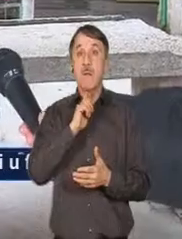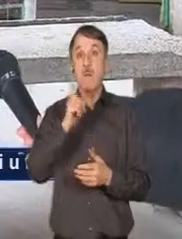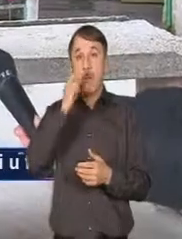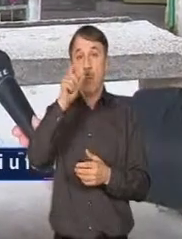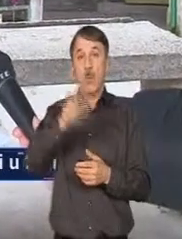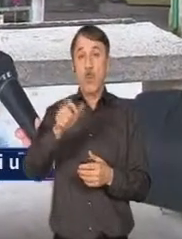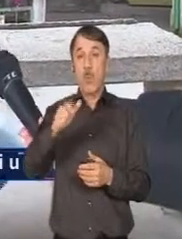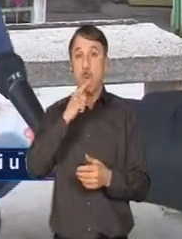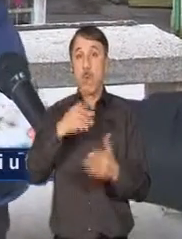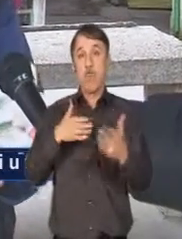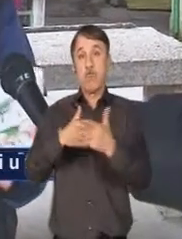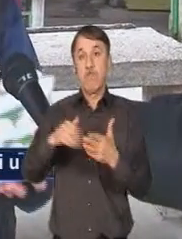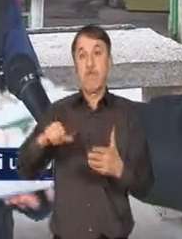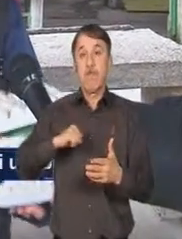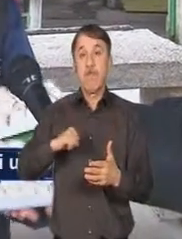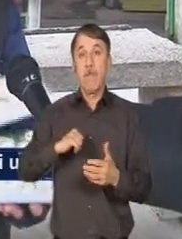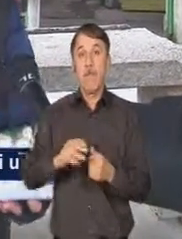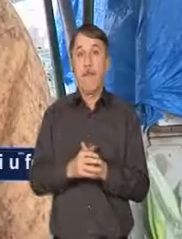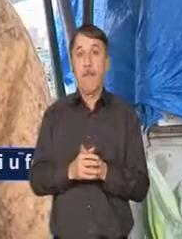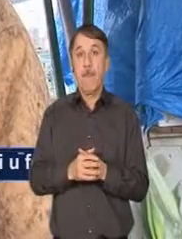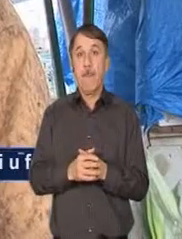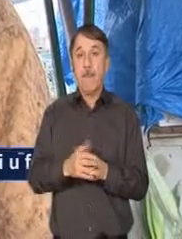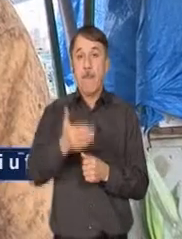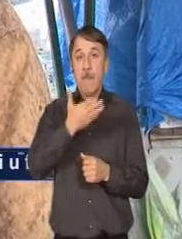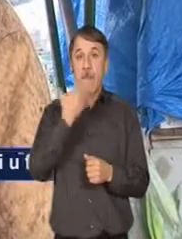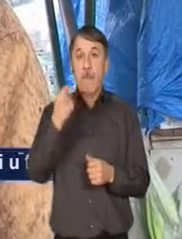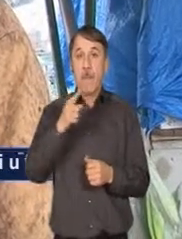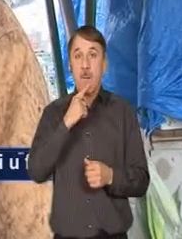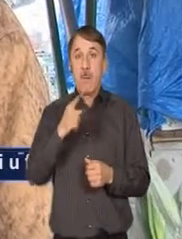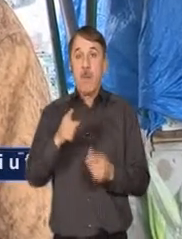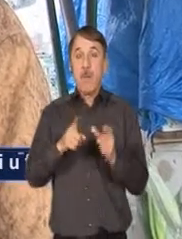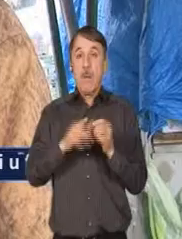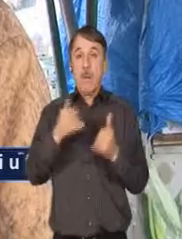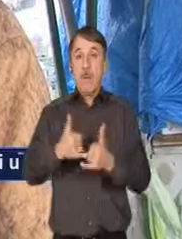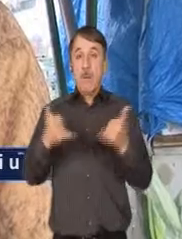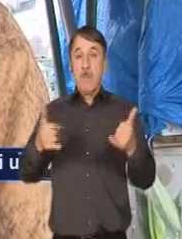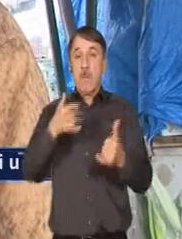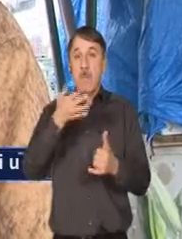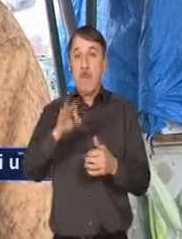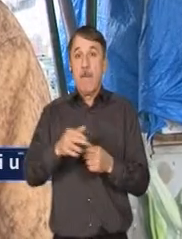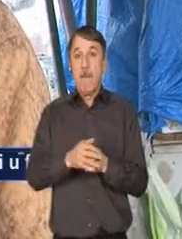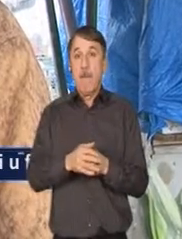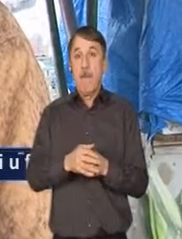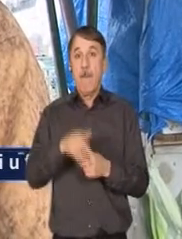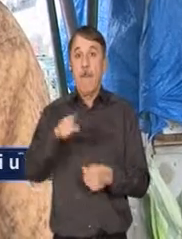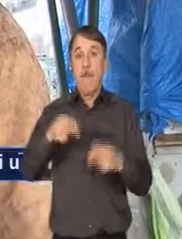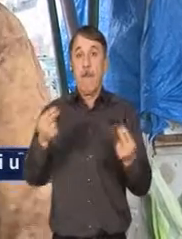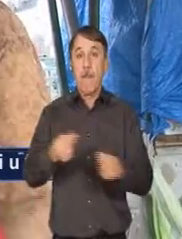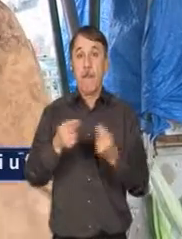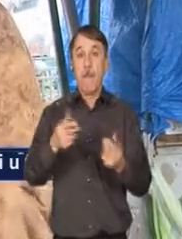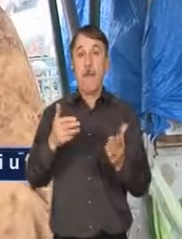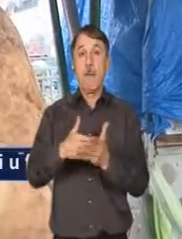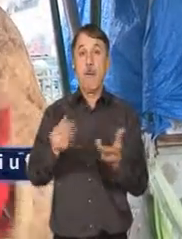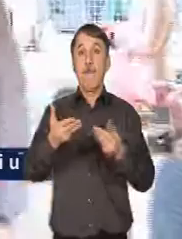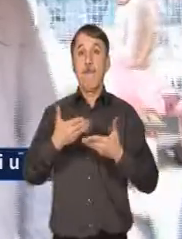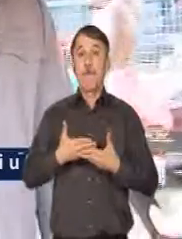još oduzimaju pomalo. Nama je promet opao, recimo Futoška i Limanska, ona je mnogo bolja. Veća, više